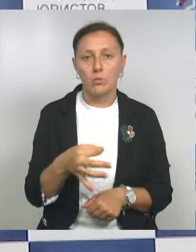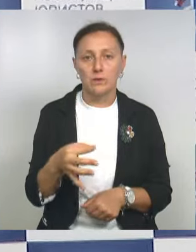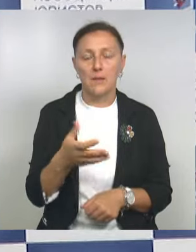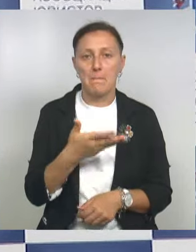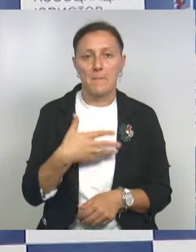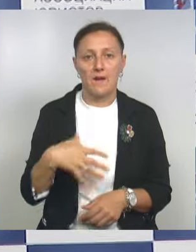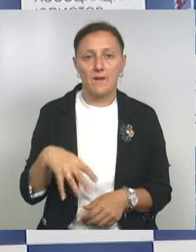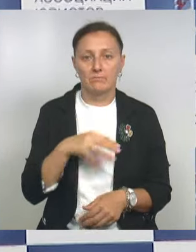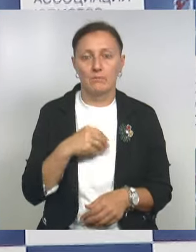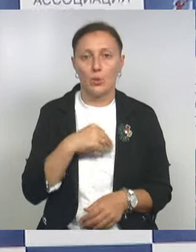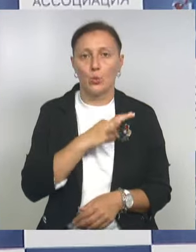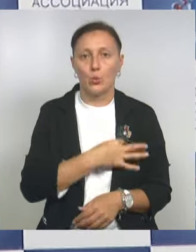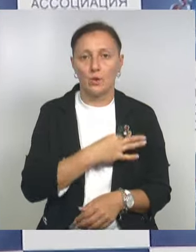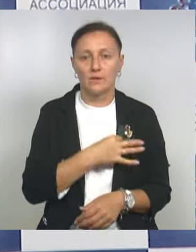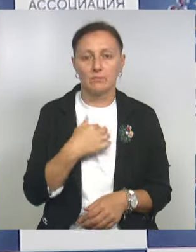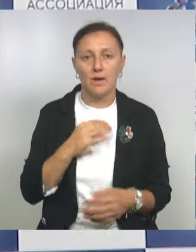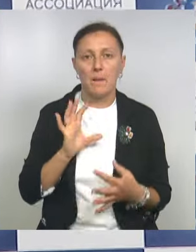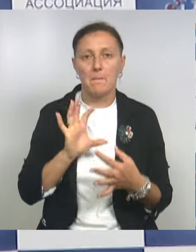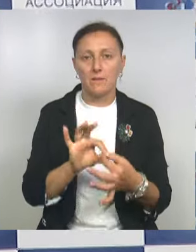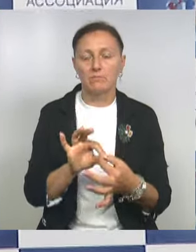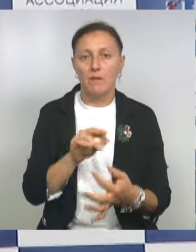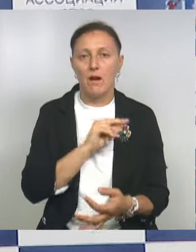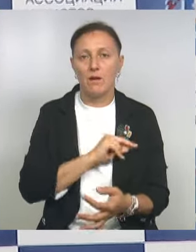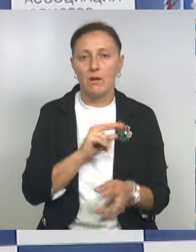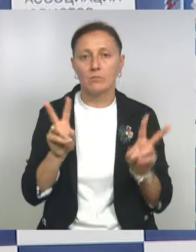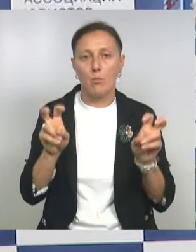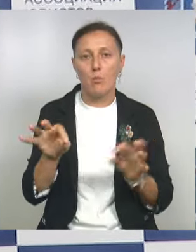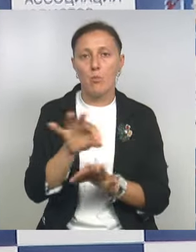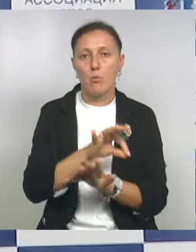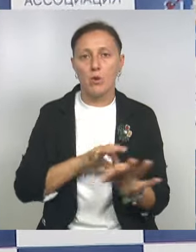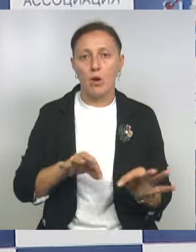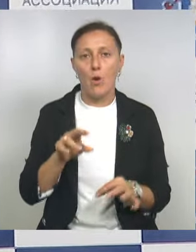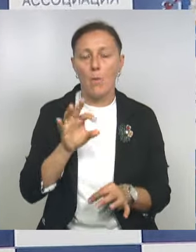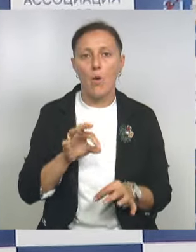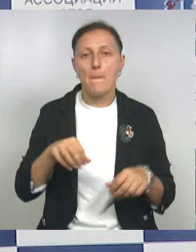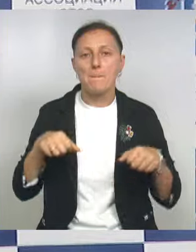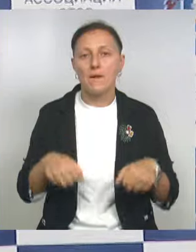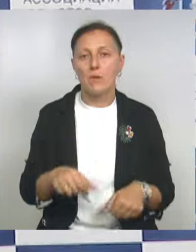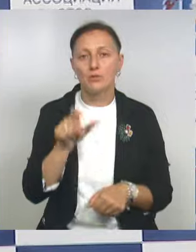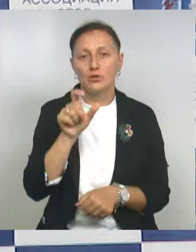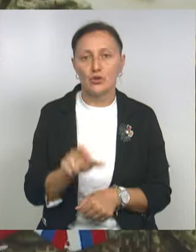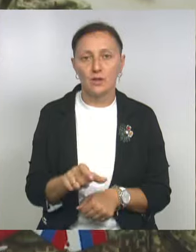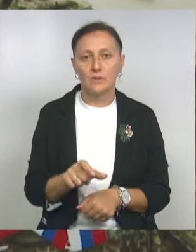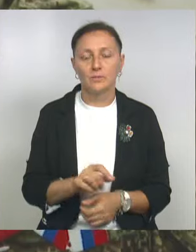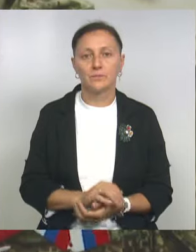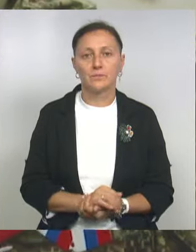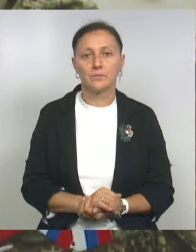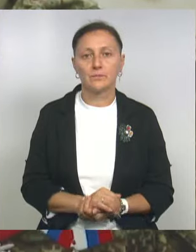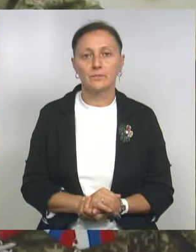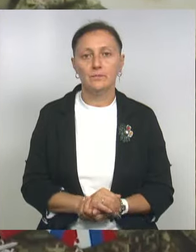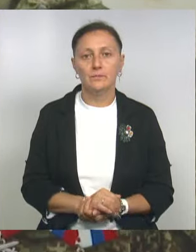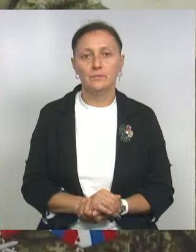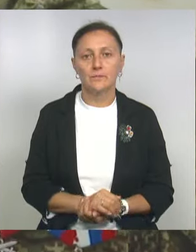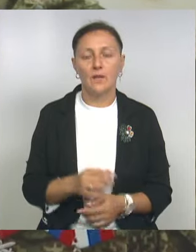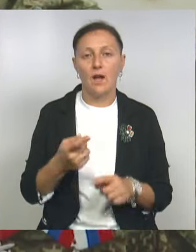юристы тоже с нашим проектом подключаемся в работу проекта уполномоченного по правам правовая забота Кроме того